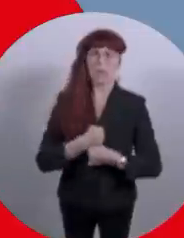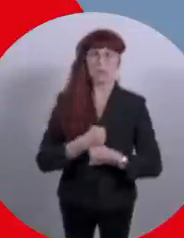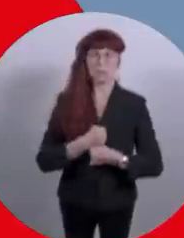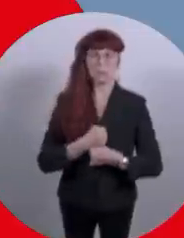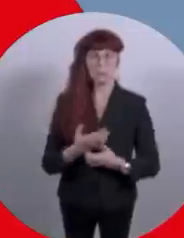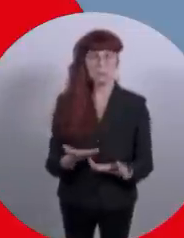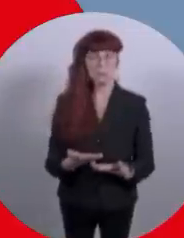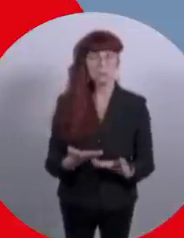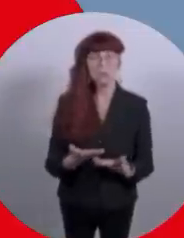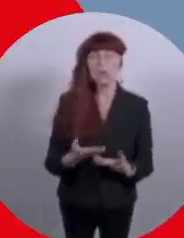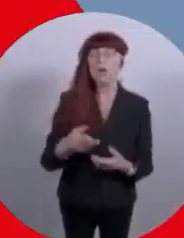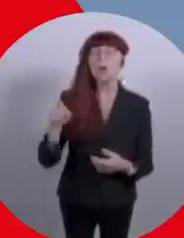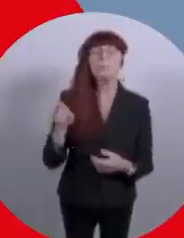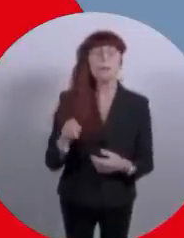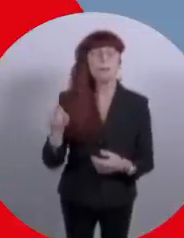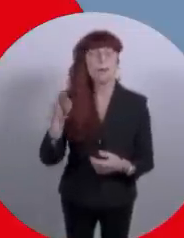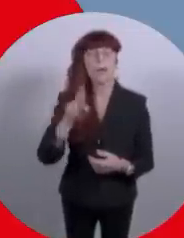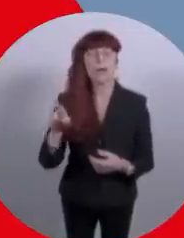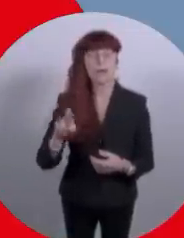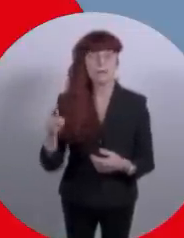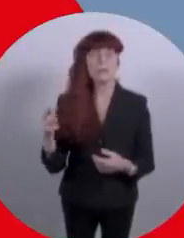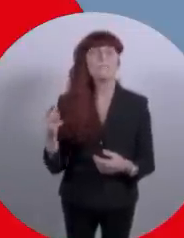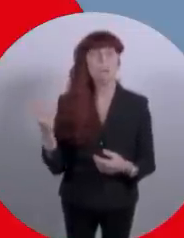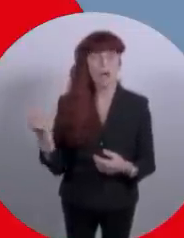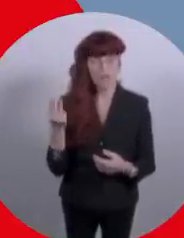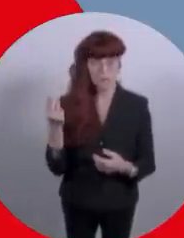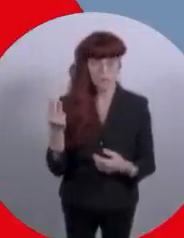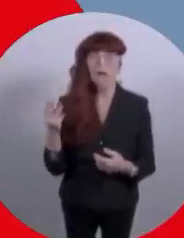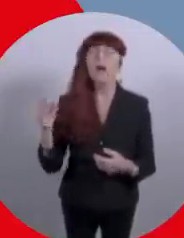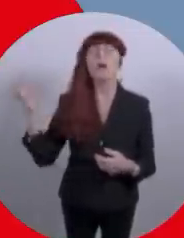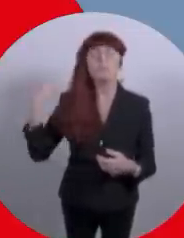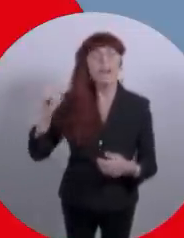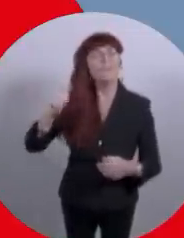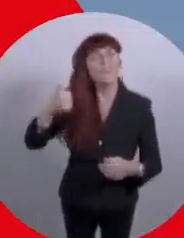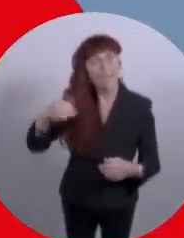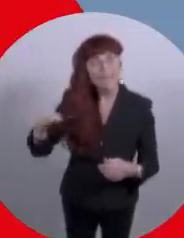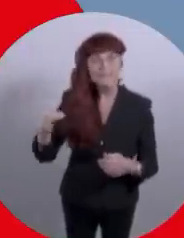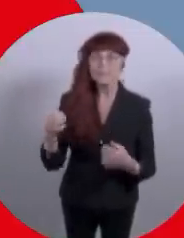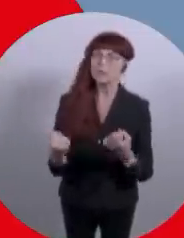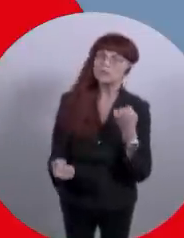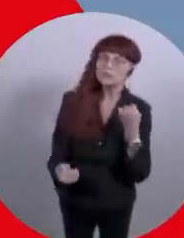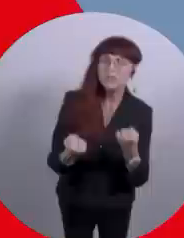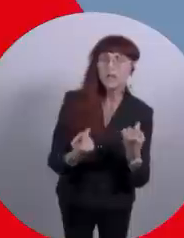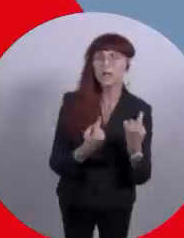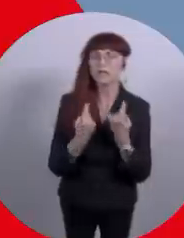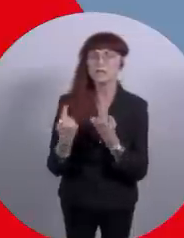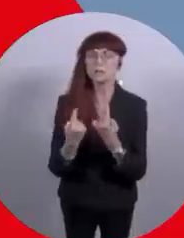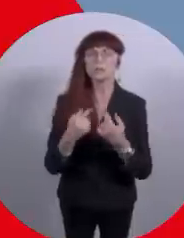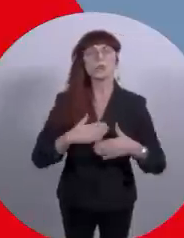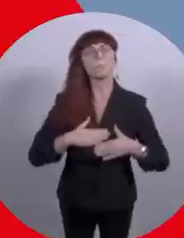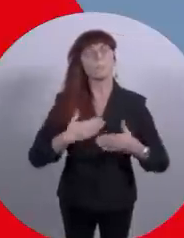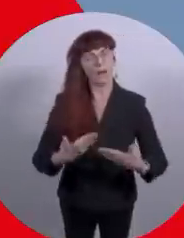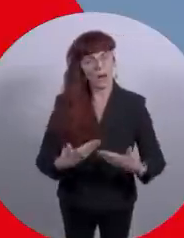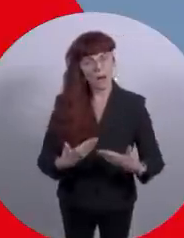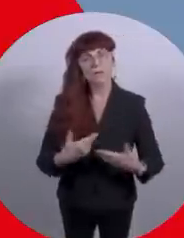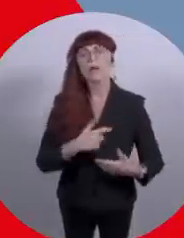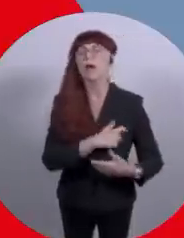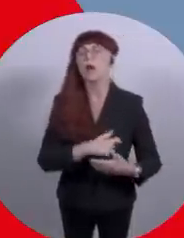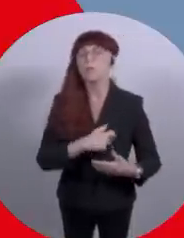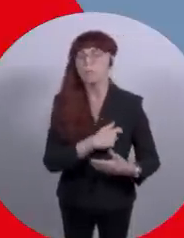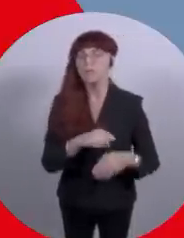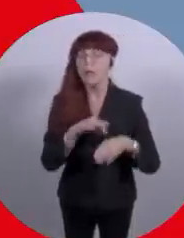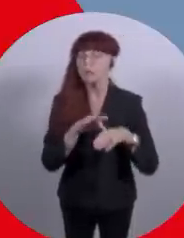pamelerin die Wagner war die einzige die sich in einer sehr schwierigen Situation bereit erklärt hat die Parteiführung